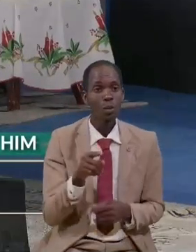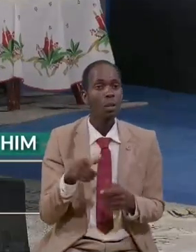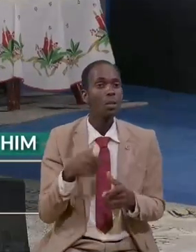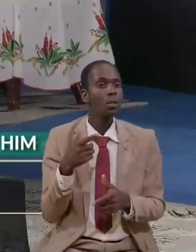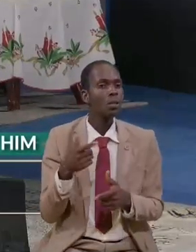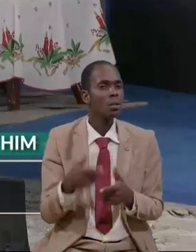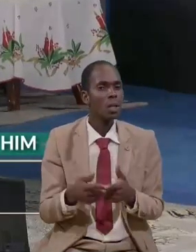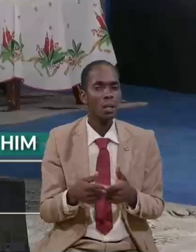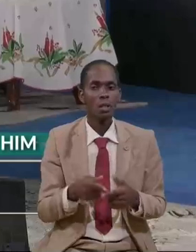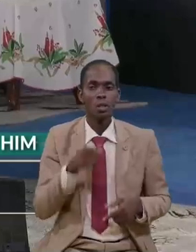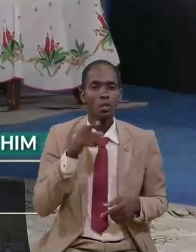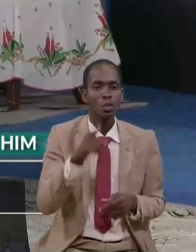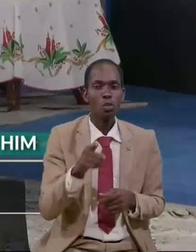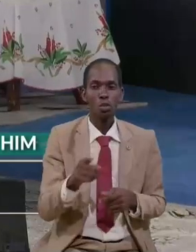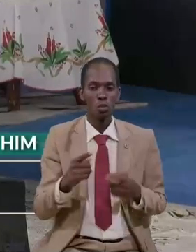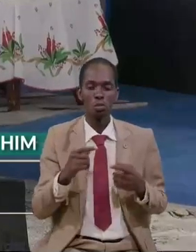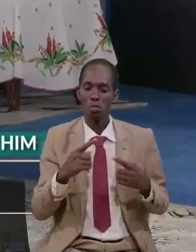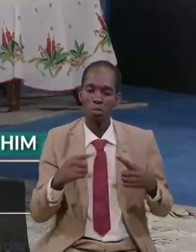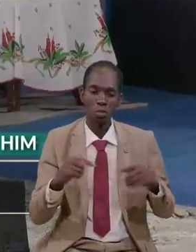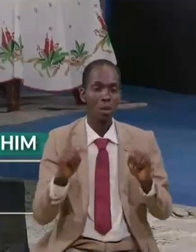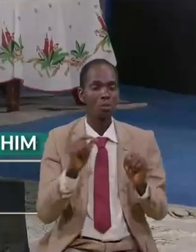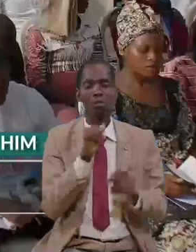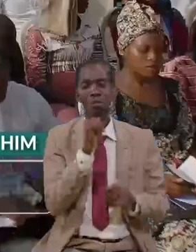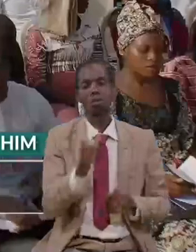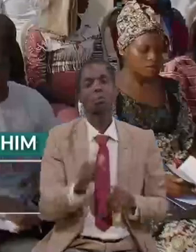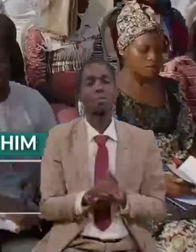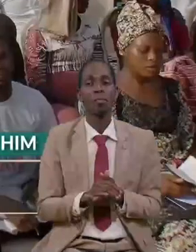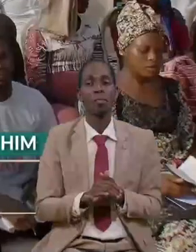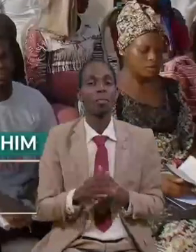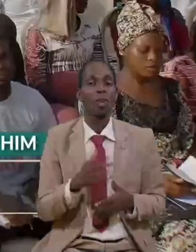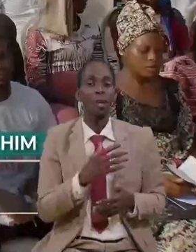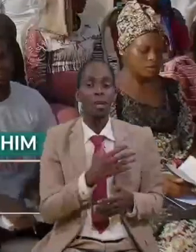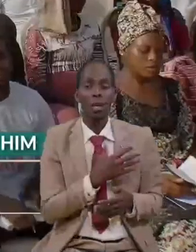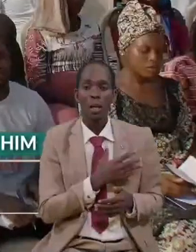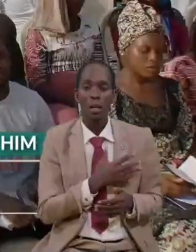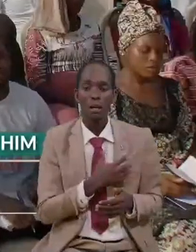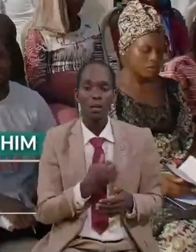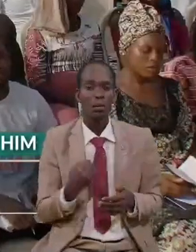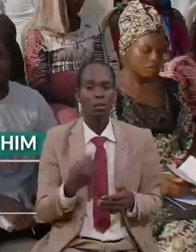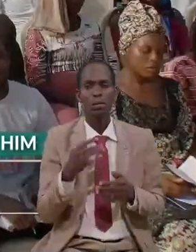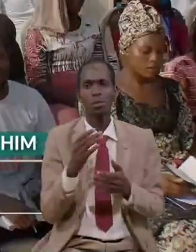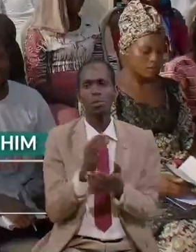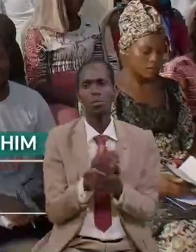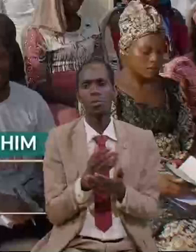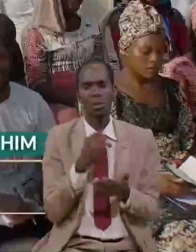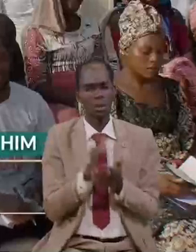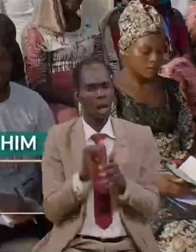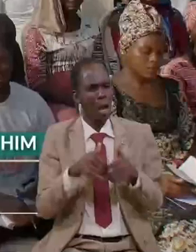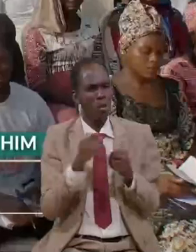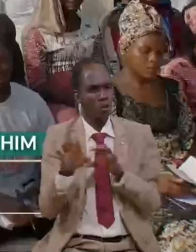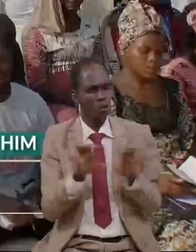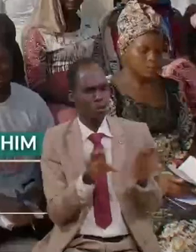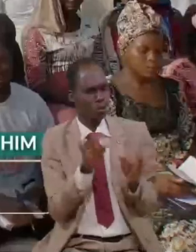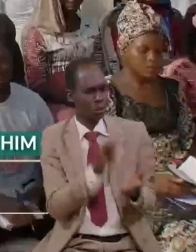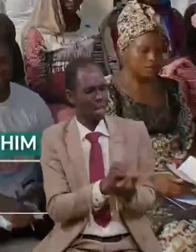Vous faites, vous osez. Pour certaines personnes disent, comment est-ce que tu as pu faire ça?